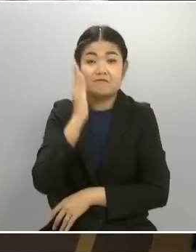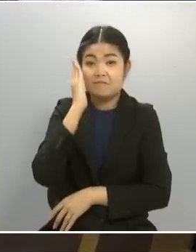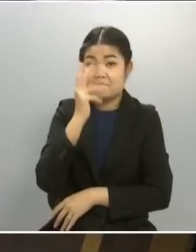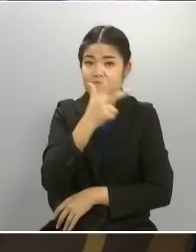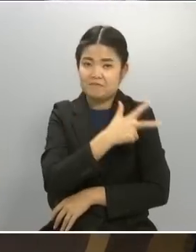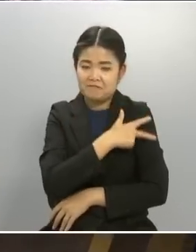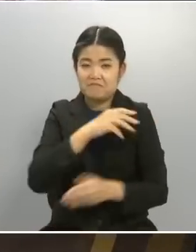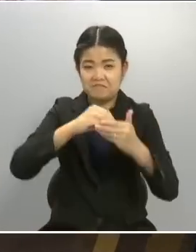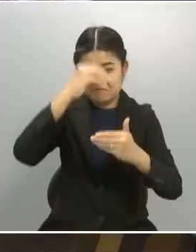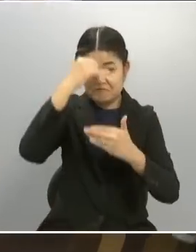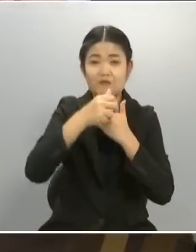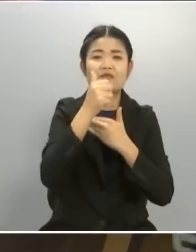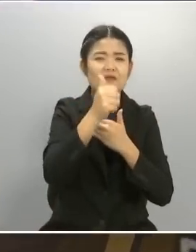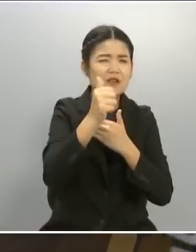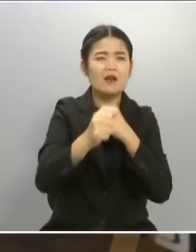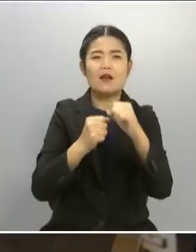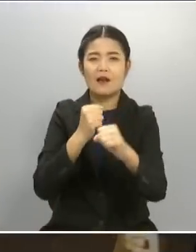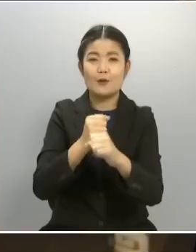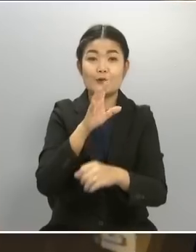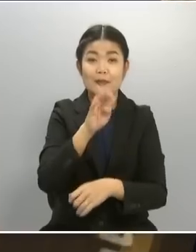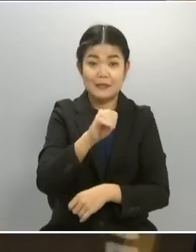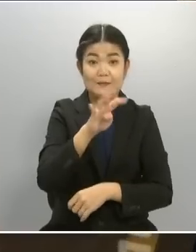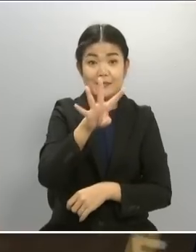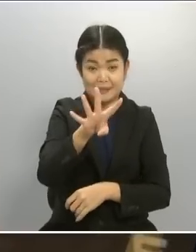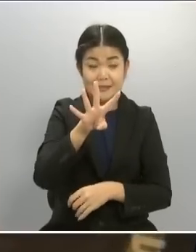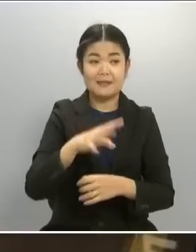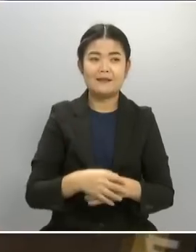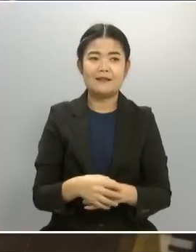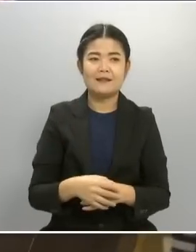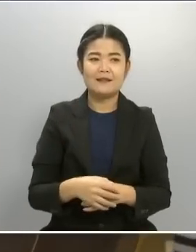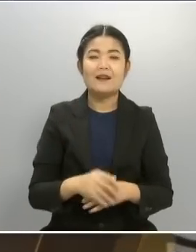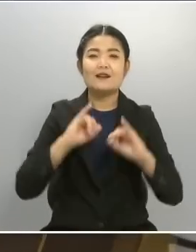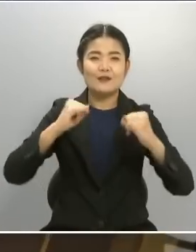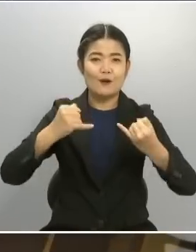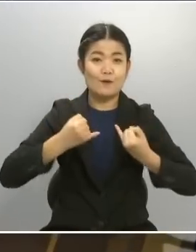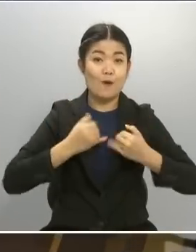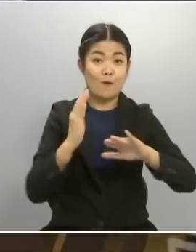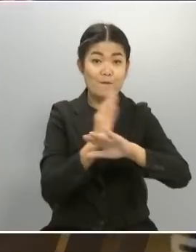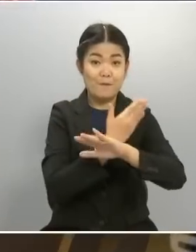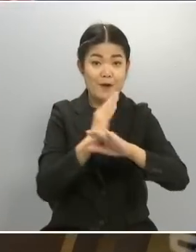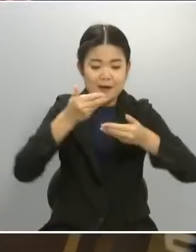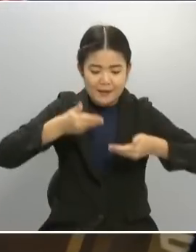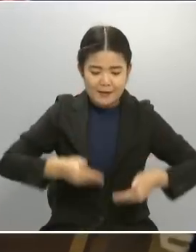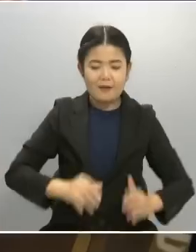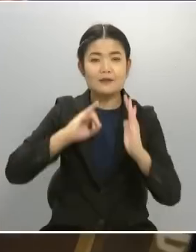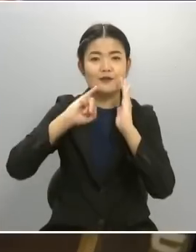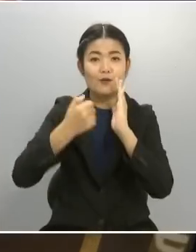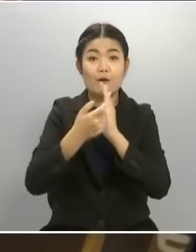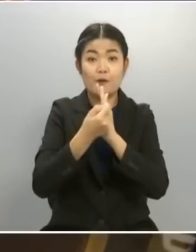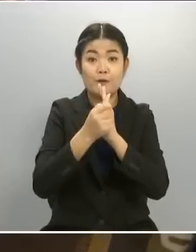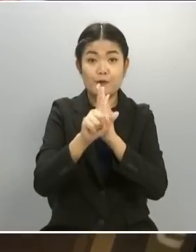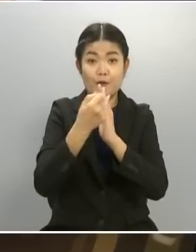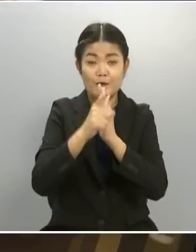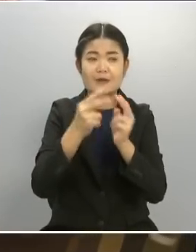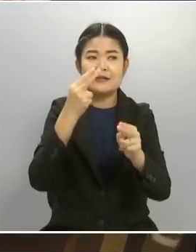ศึกษาดีอายุ 40ปีเป็นนักธุรกิจชาวจังหวัดอุดรธานีเรียกว่า